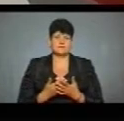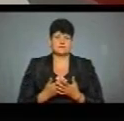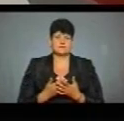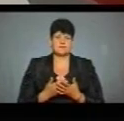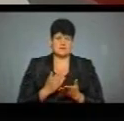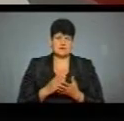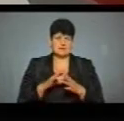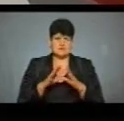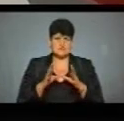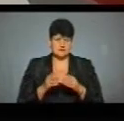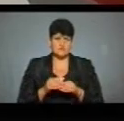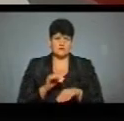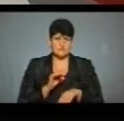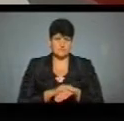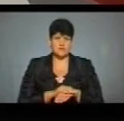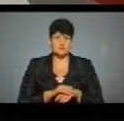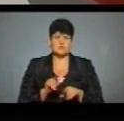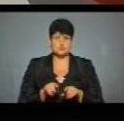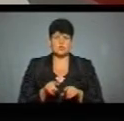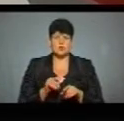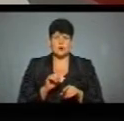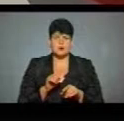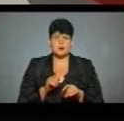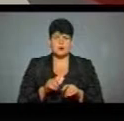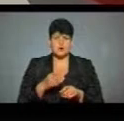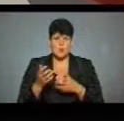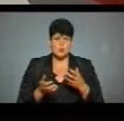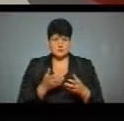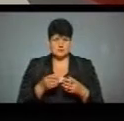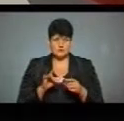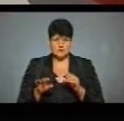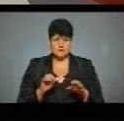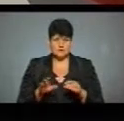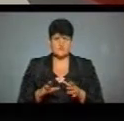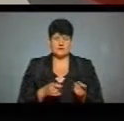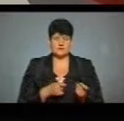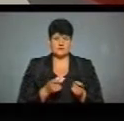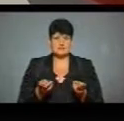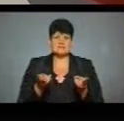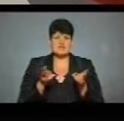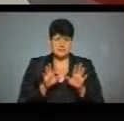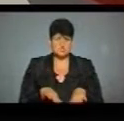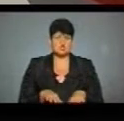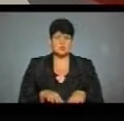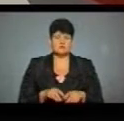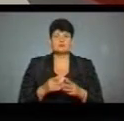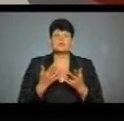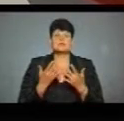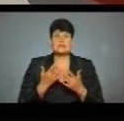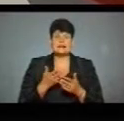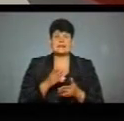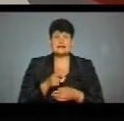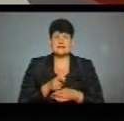є загальновідомий факт, що також їх і розкомплектовували, ці автомобілі. Тому чи просто вивозили і залишали десь? Так, тому скільки їх